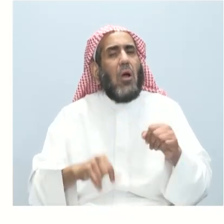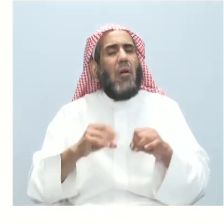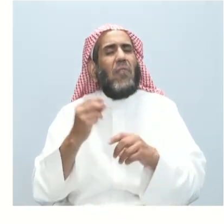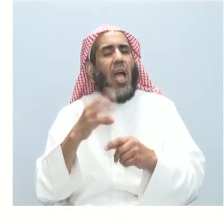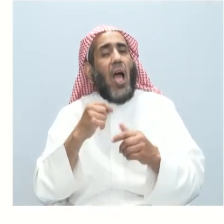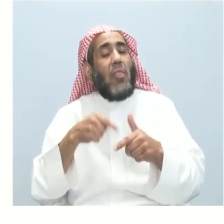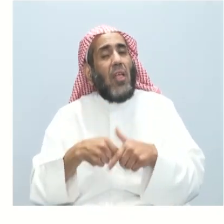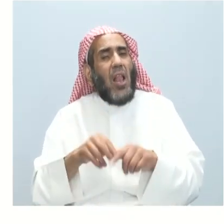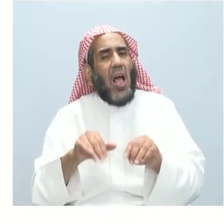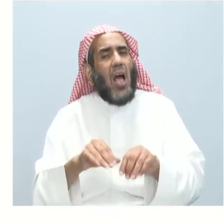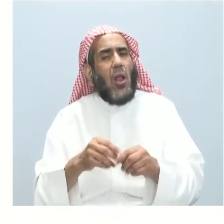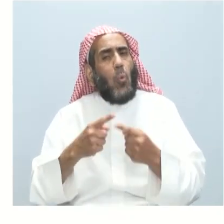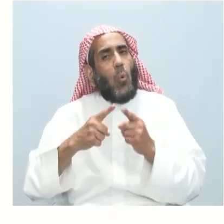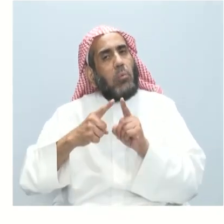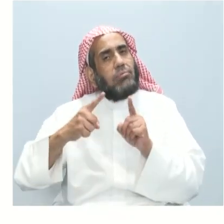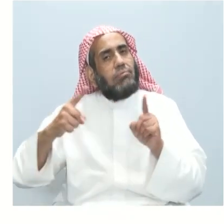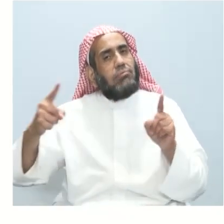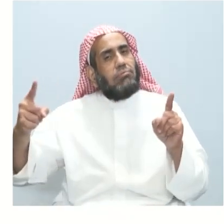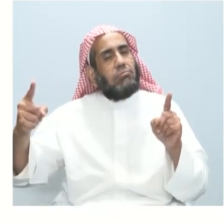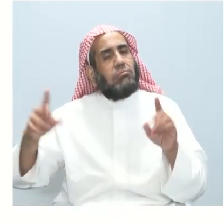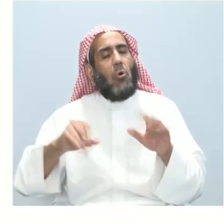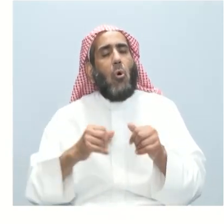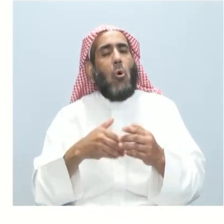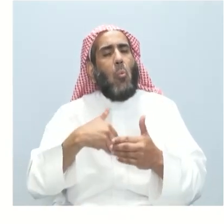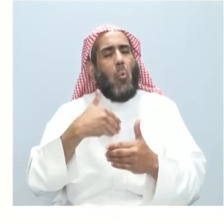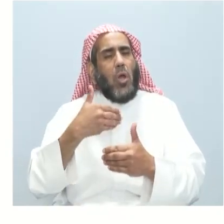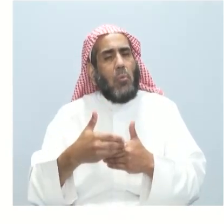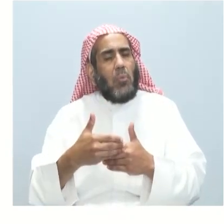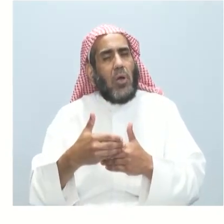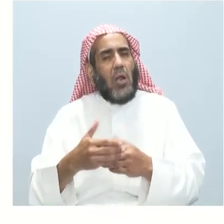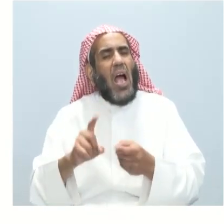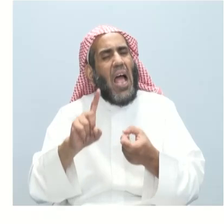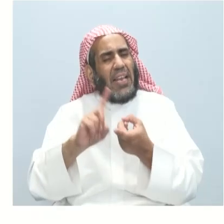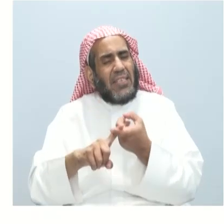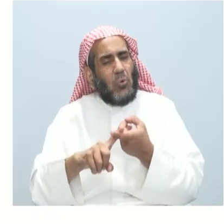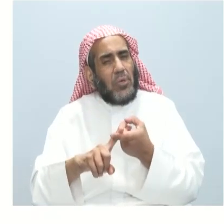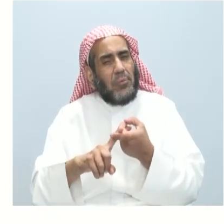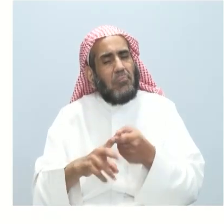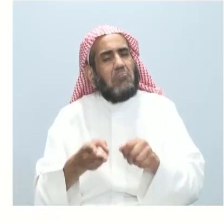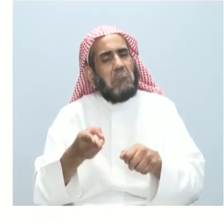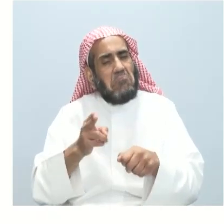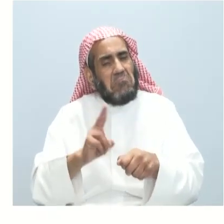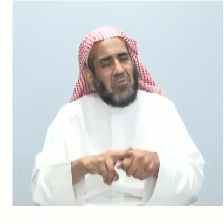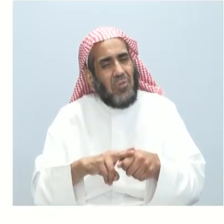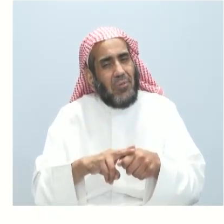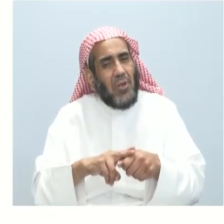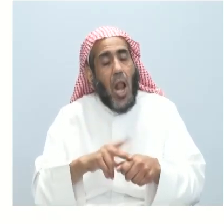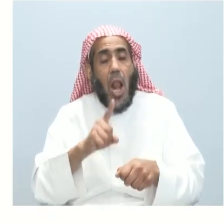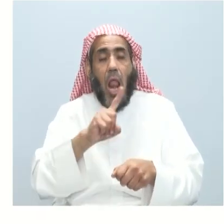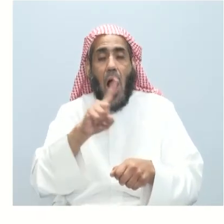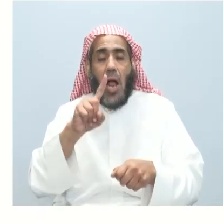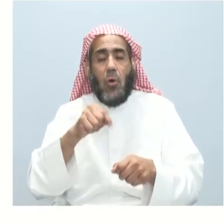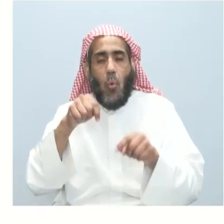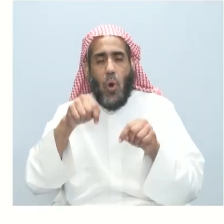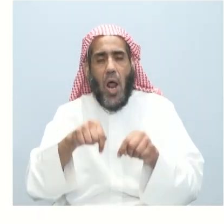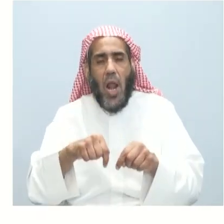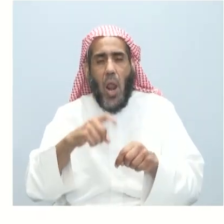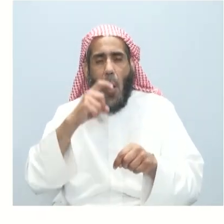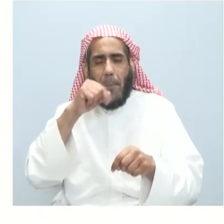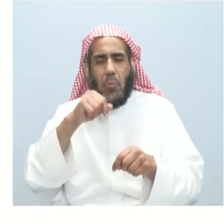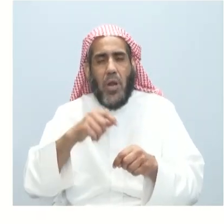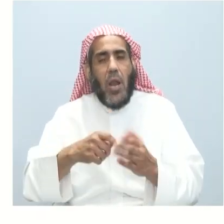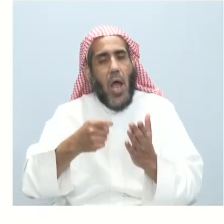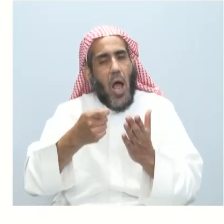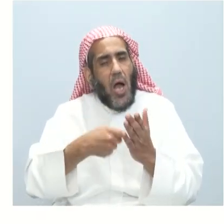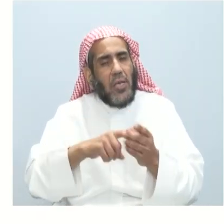الحال تبين من زوجها ويمكن له ان يتزوجها مره اخرى لكن هنا لا بد من